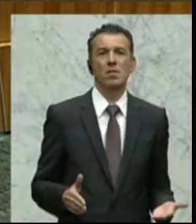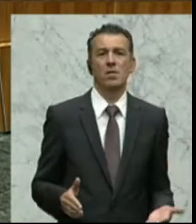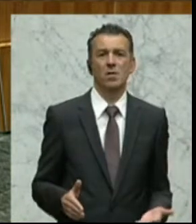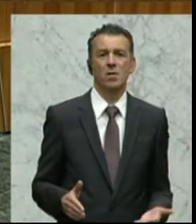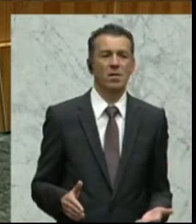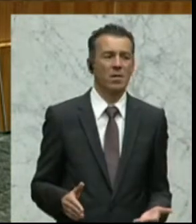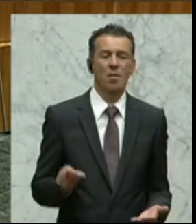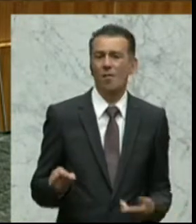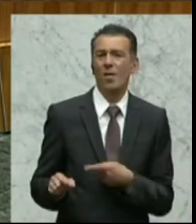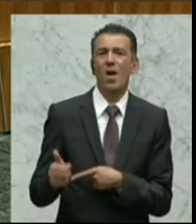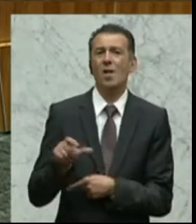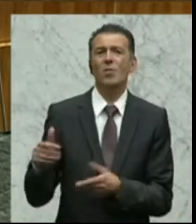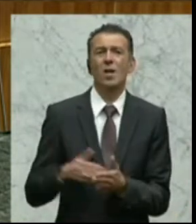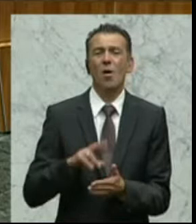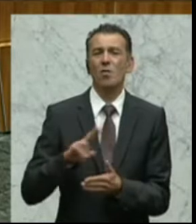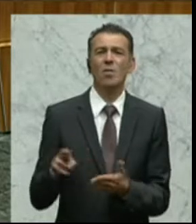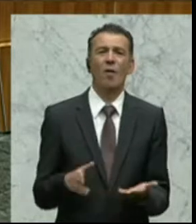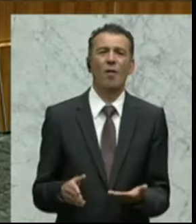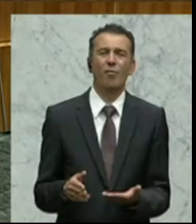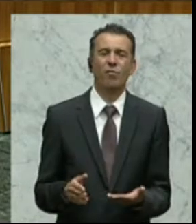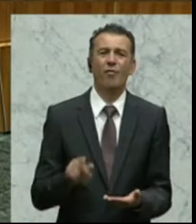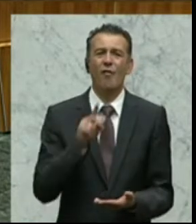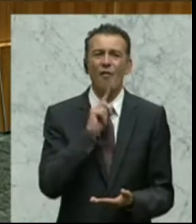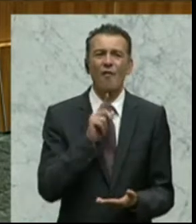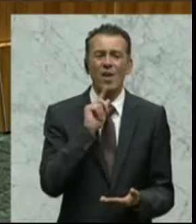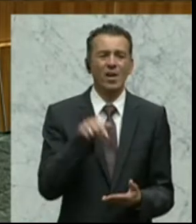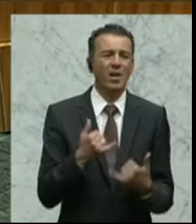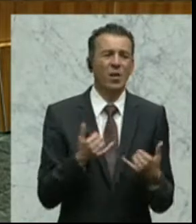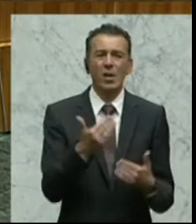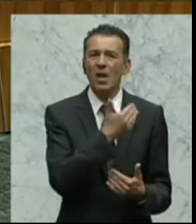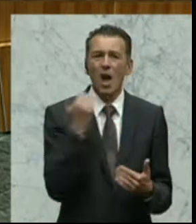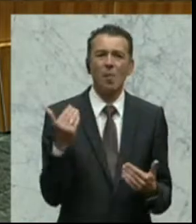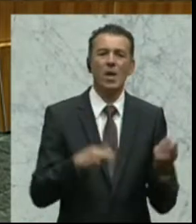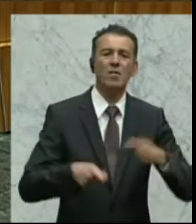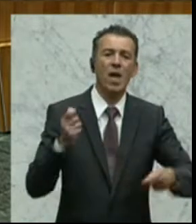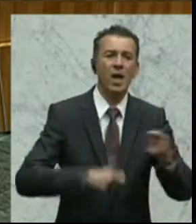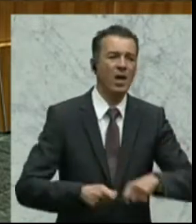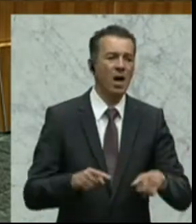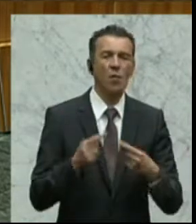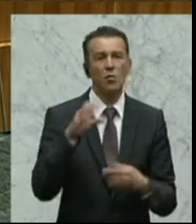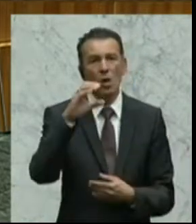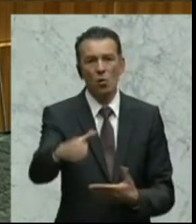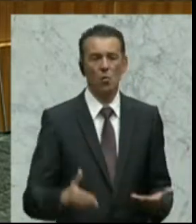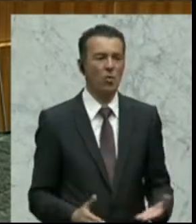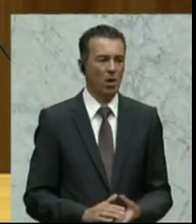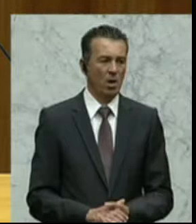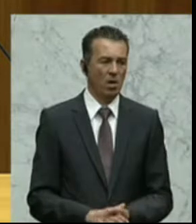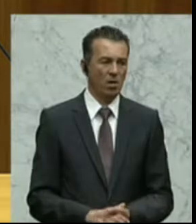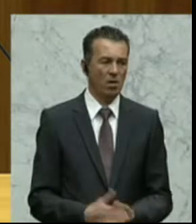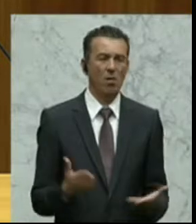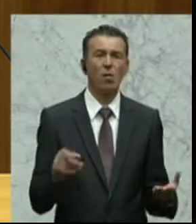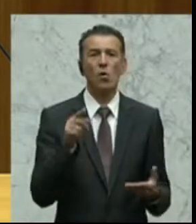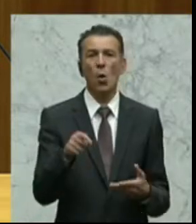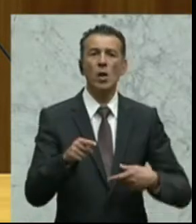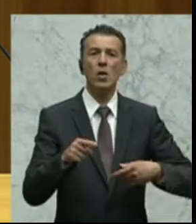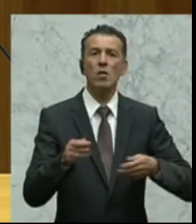100.000 Euro deutlich weniger als der heutige Nachmittagseinkauf unserer Zuseherinnen und Zuseher, die dort im Supermarkt auch